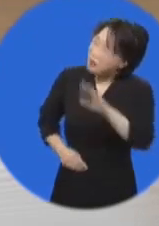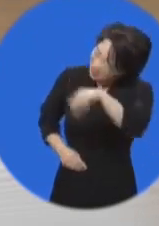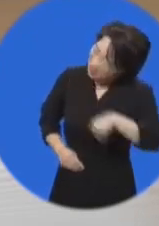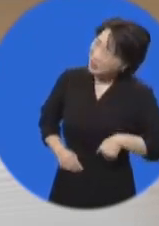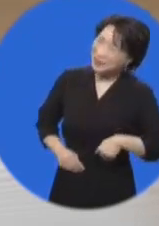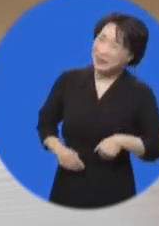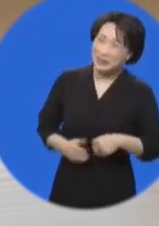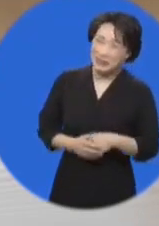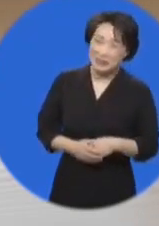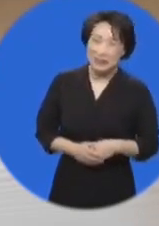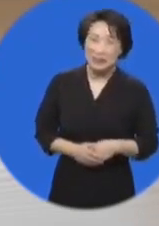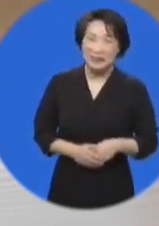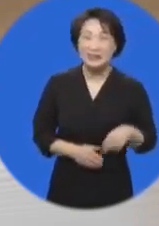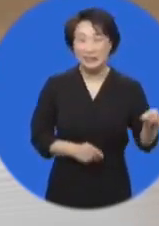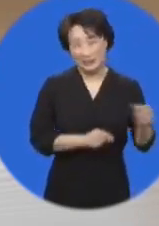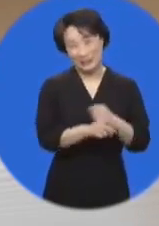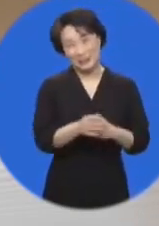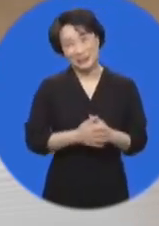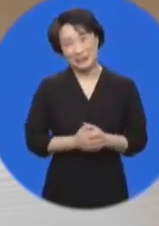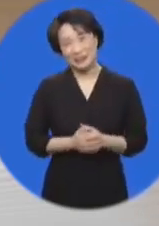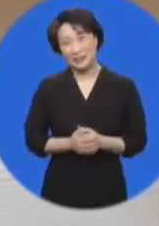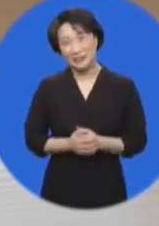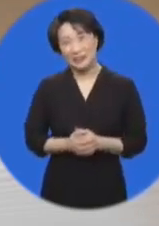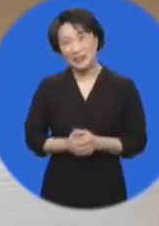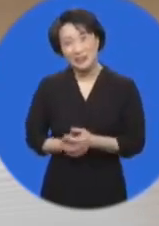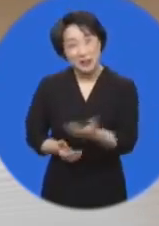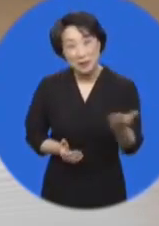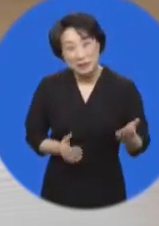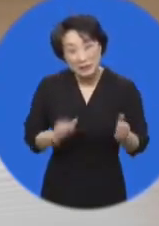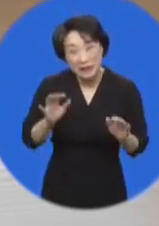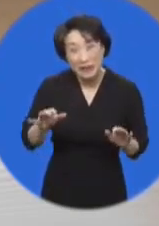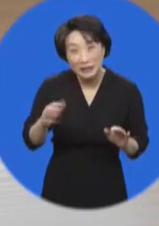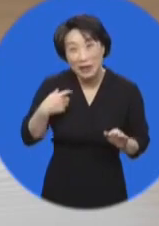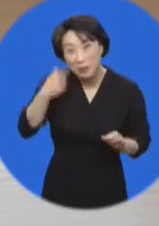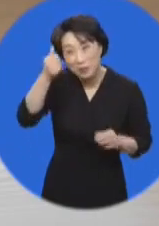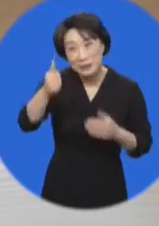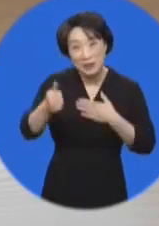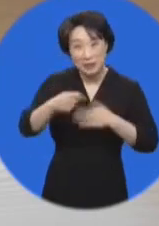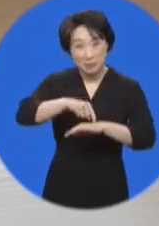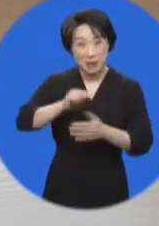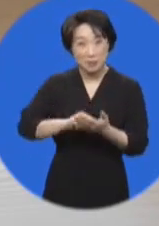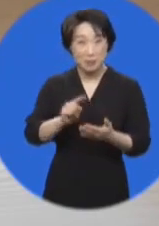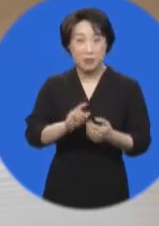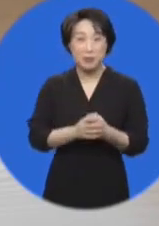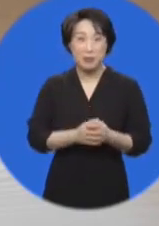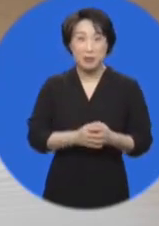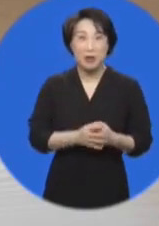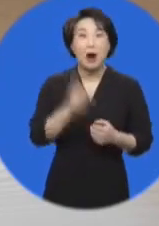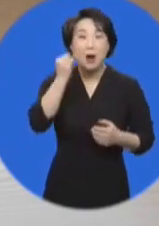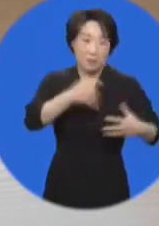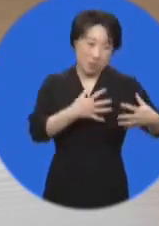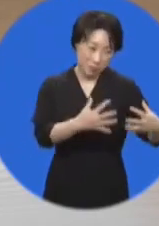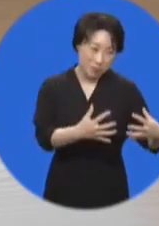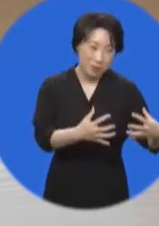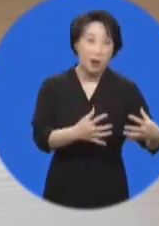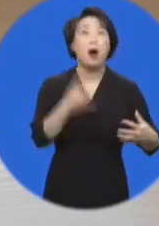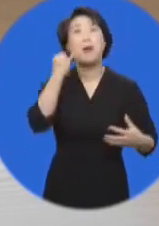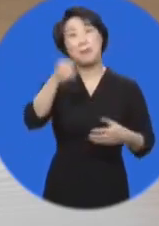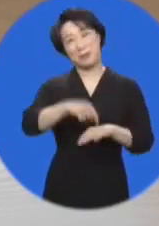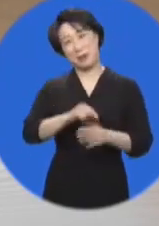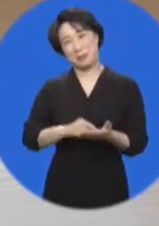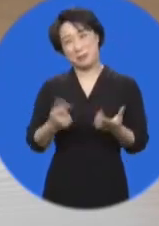것이지. 그러니까 이 담임 목사의 마음은 푸른 젖을 가진 애미처럼